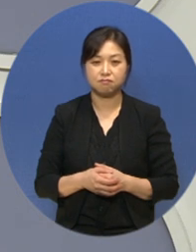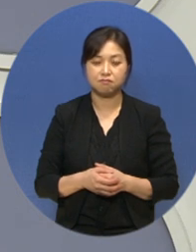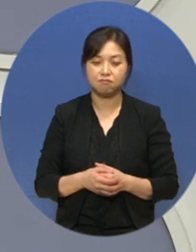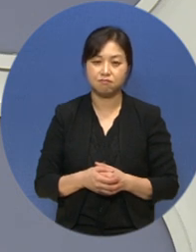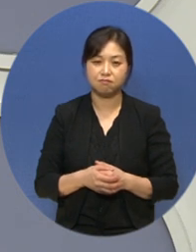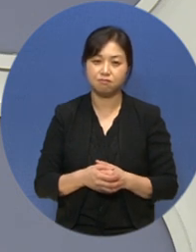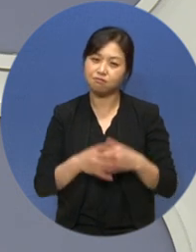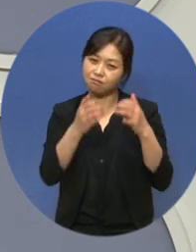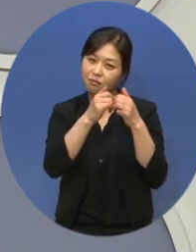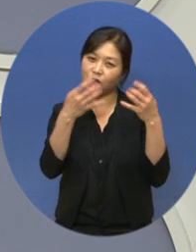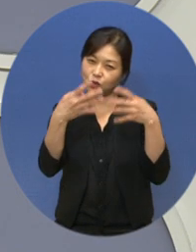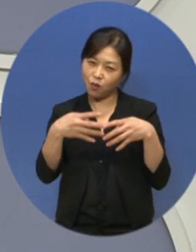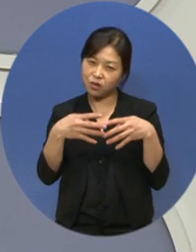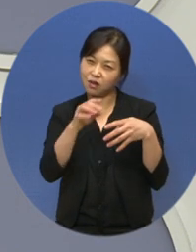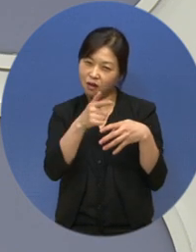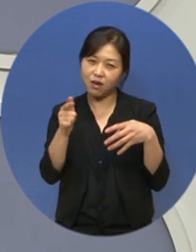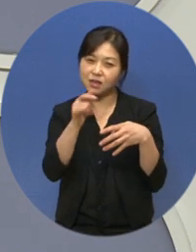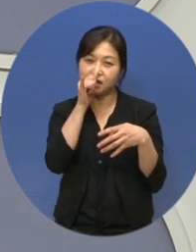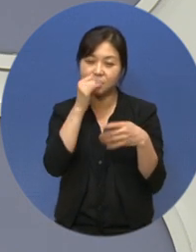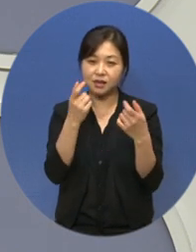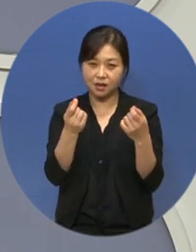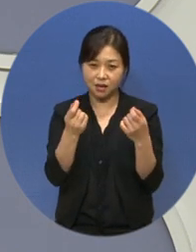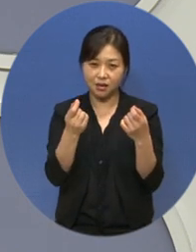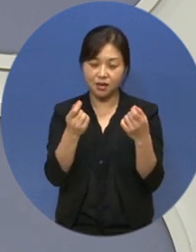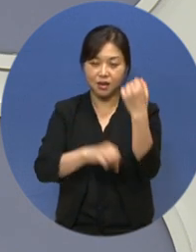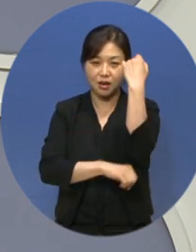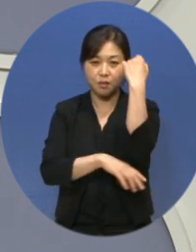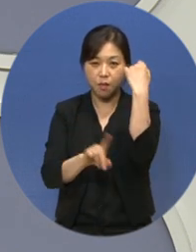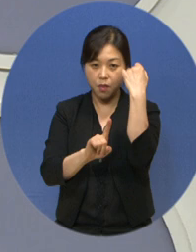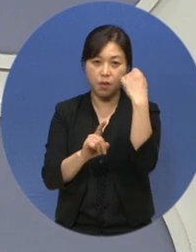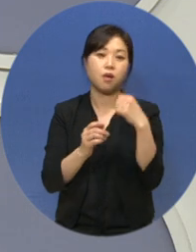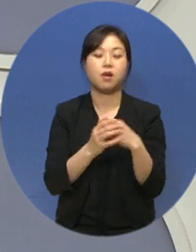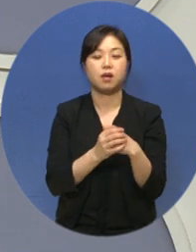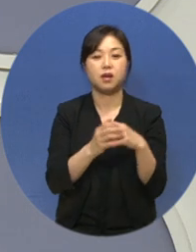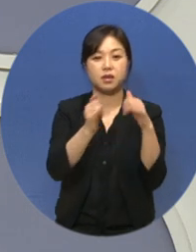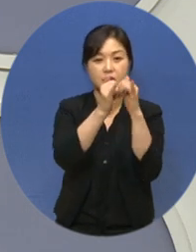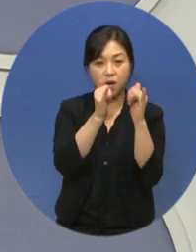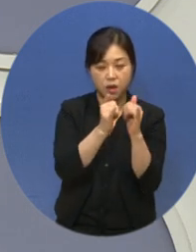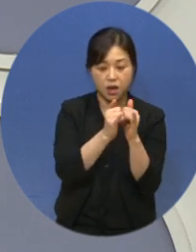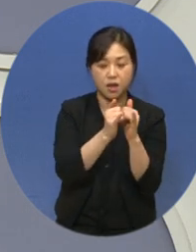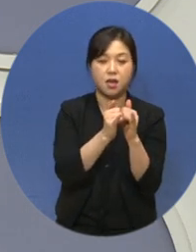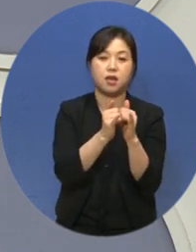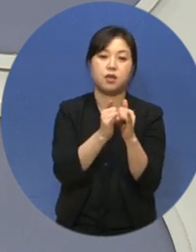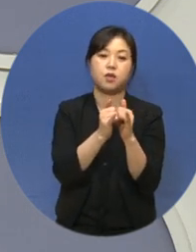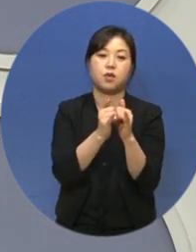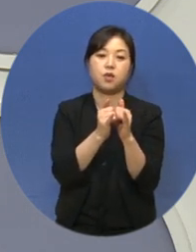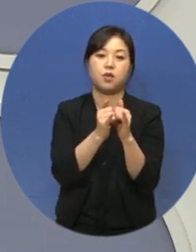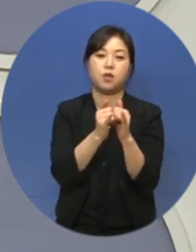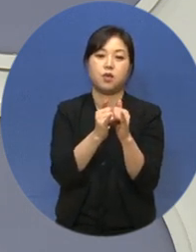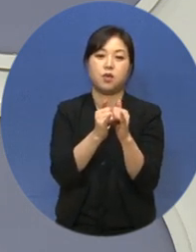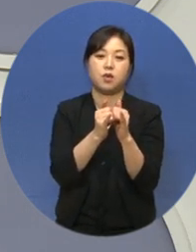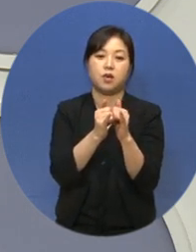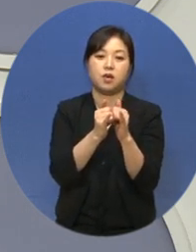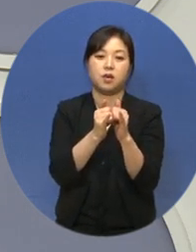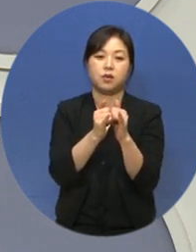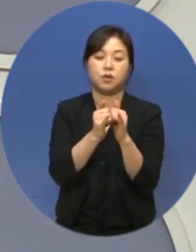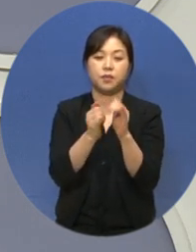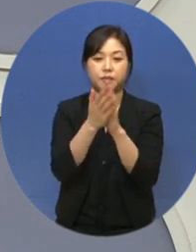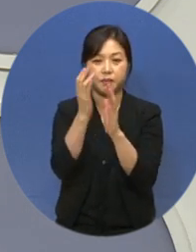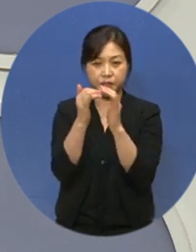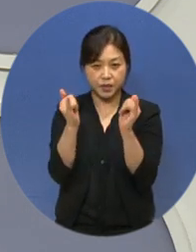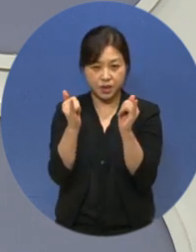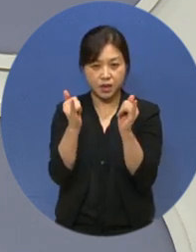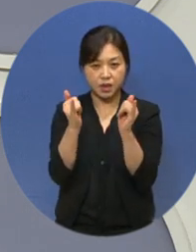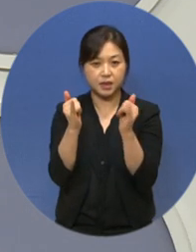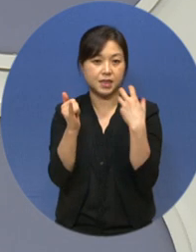있는데요 가장 기본적으로는 옆 우리 사회 라든가 우리 민요의 대한 책임의식이 있는 사람이 해놓은 게 가장 중요하겠죠 예